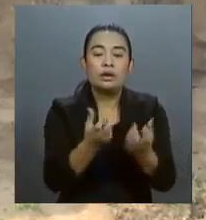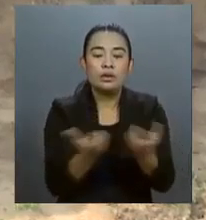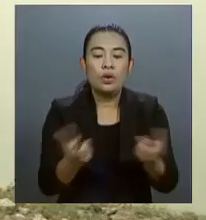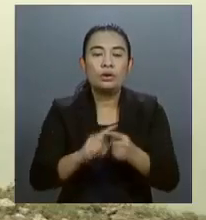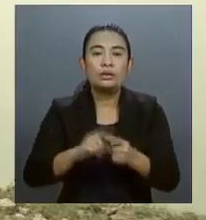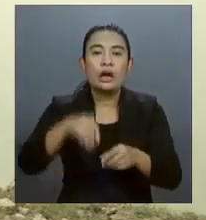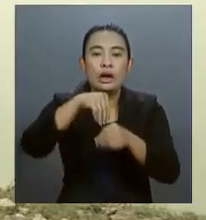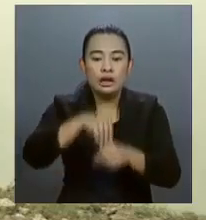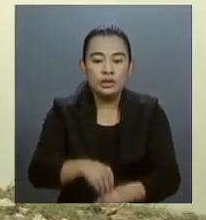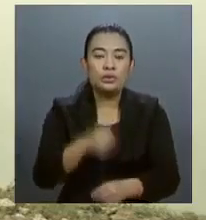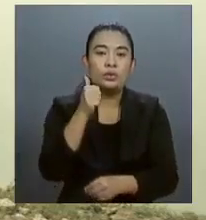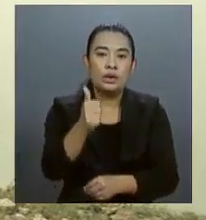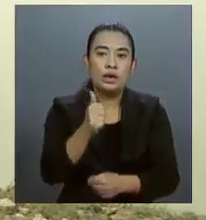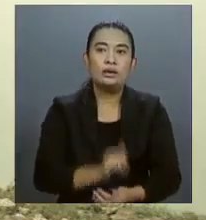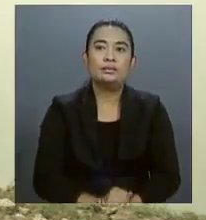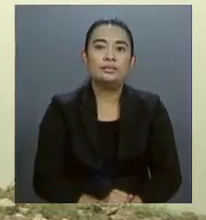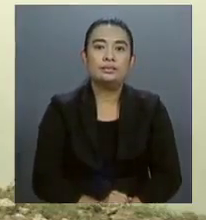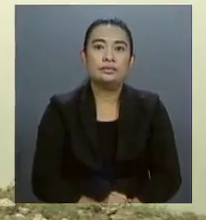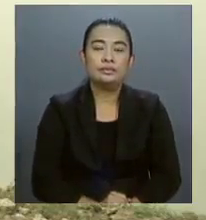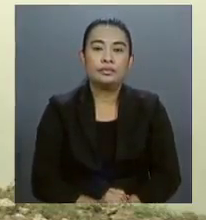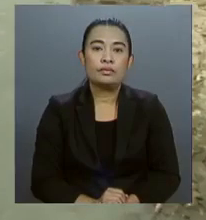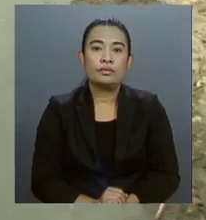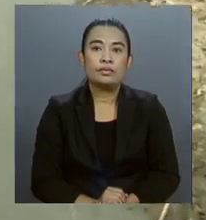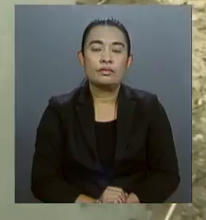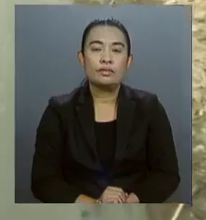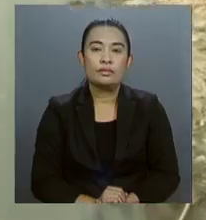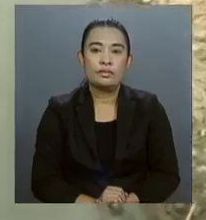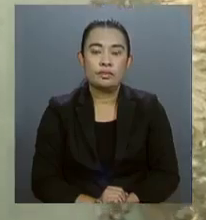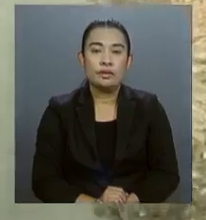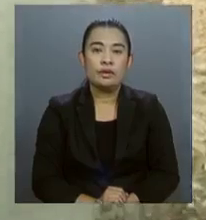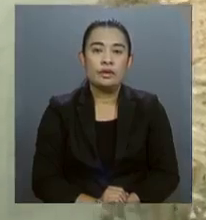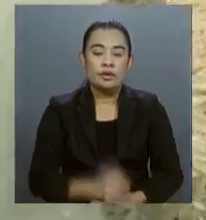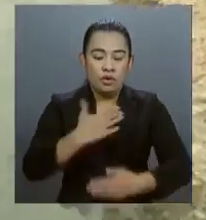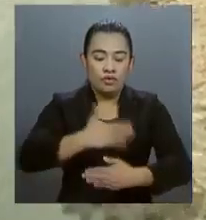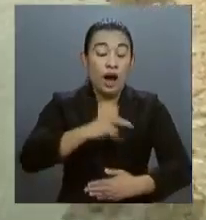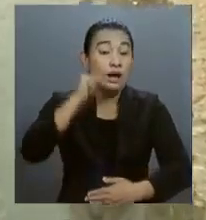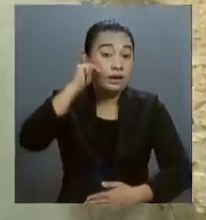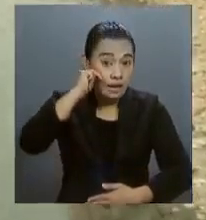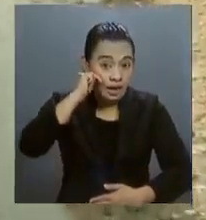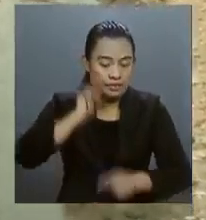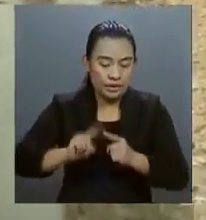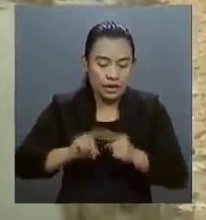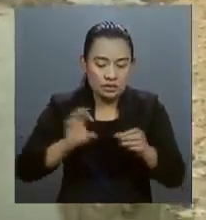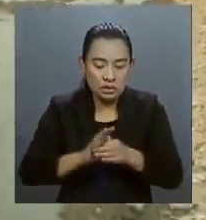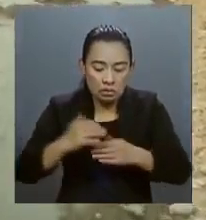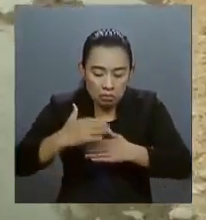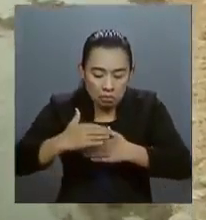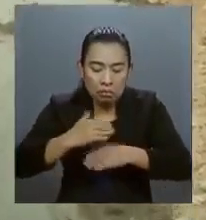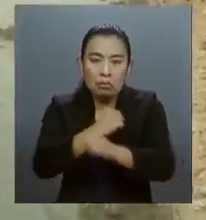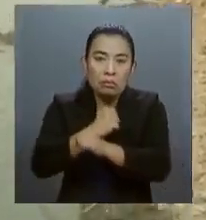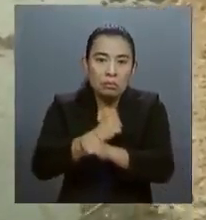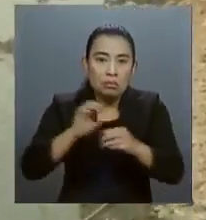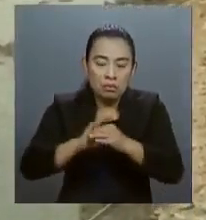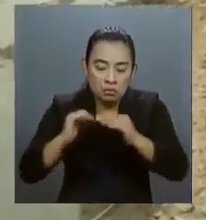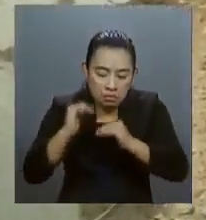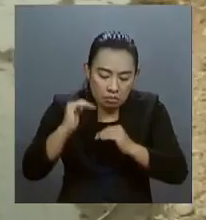งนี้ไปก่อนขณะเดียวกันเหนือน้ำขึ้นไปยังพบว่าบางฝายกั้นน้ำเกินปริมาณที่กำหนดจึงขอให้ทำตามข้อต